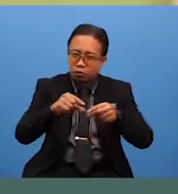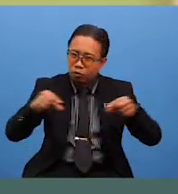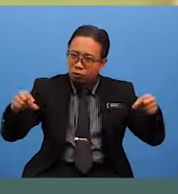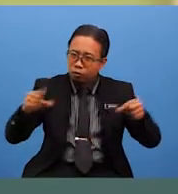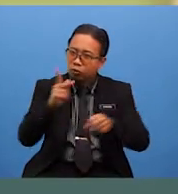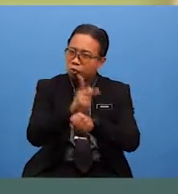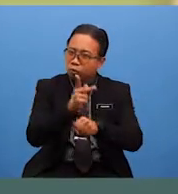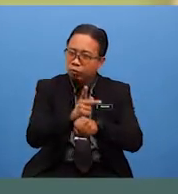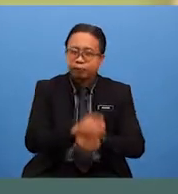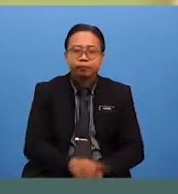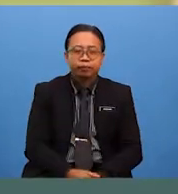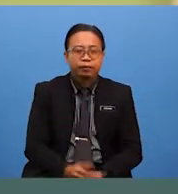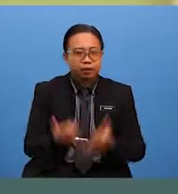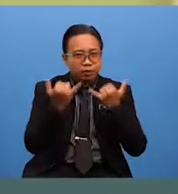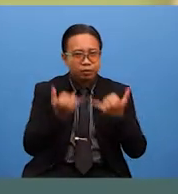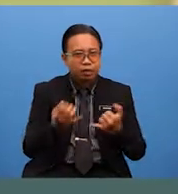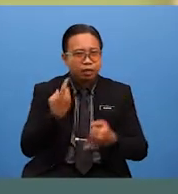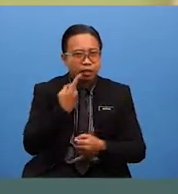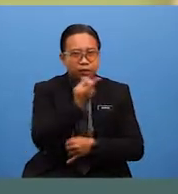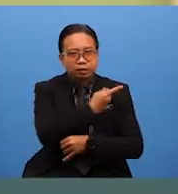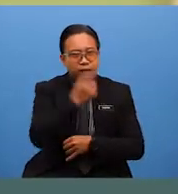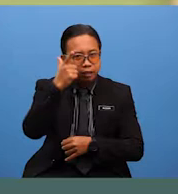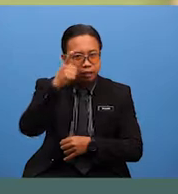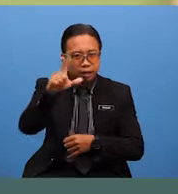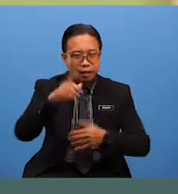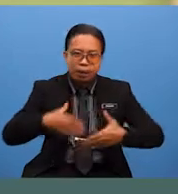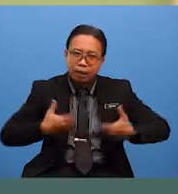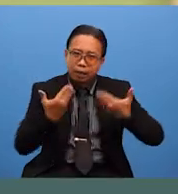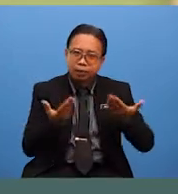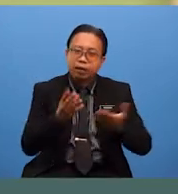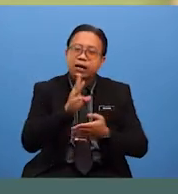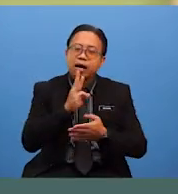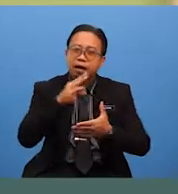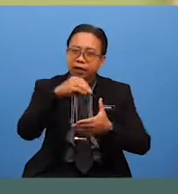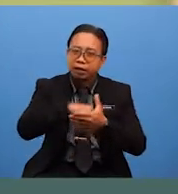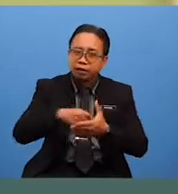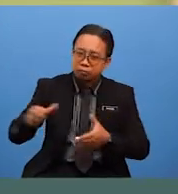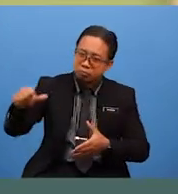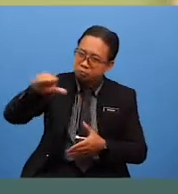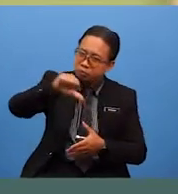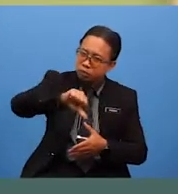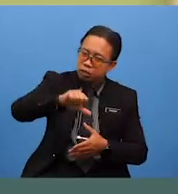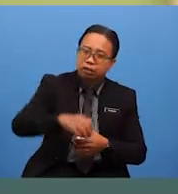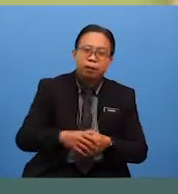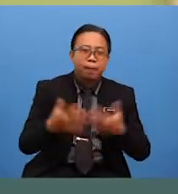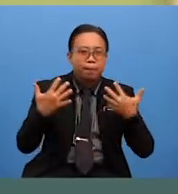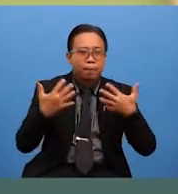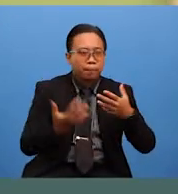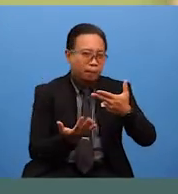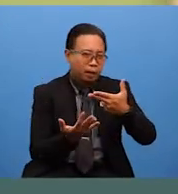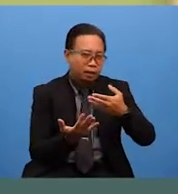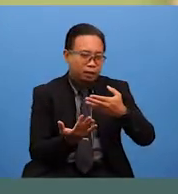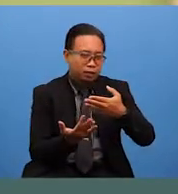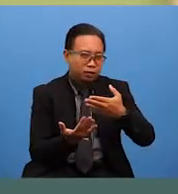panas sekarang kita akan lihat pula bagaimana air didalam cere dapat dipanaskan dan